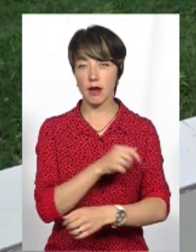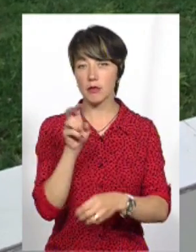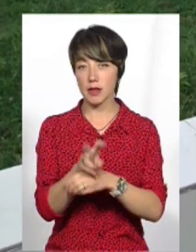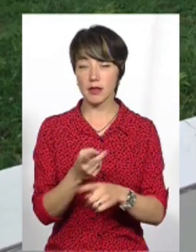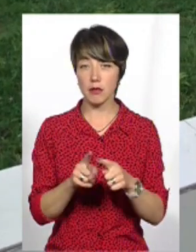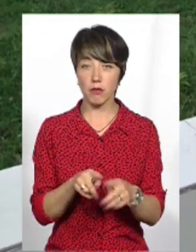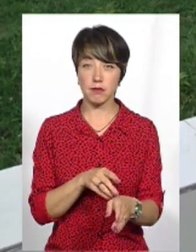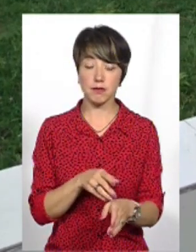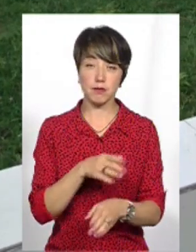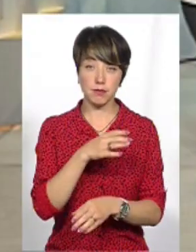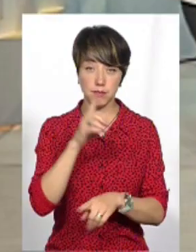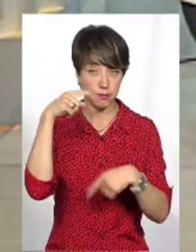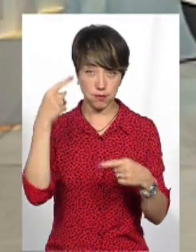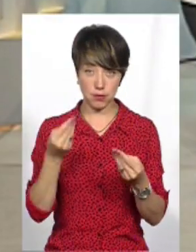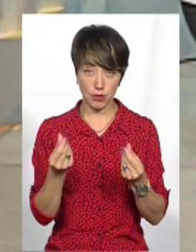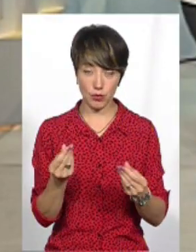мішок грошей.